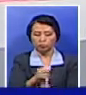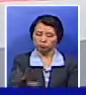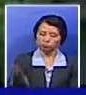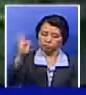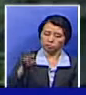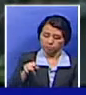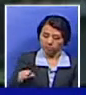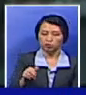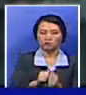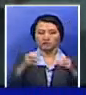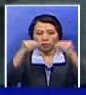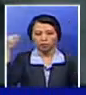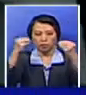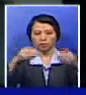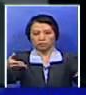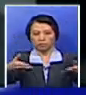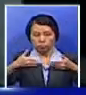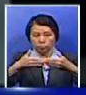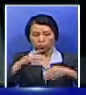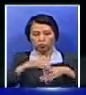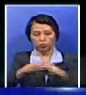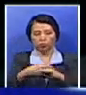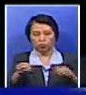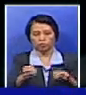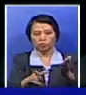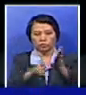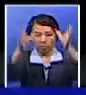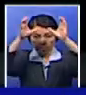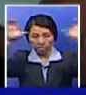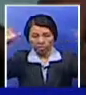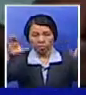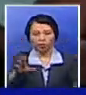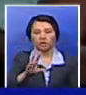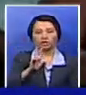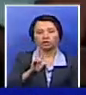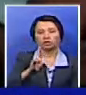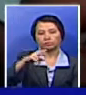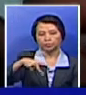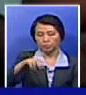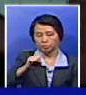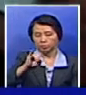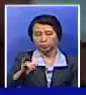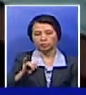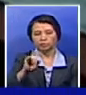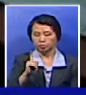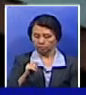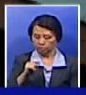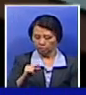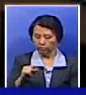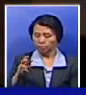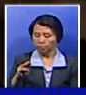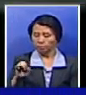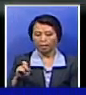tersebut berlangsung dalam majlis tertutup yang diadakan di Pejabat Naib Chancellor Universiti Pendidikan Sultan Idris, Tanjung Malim petang